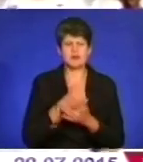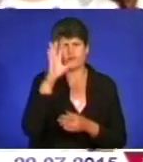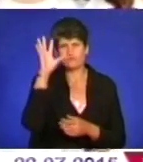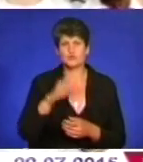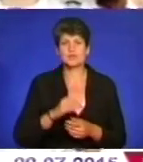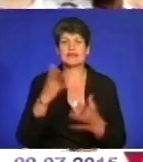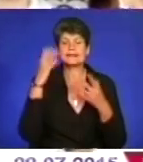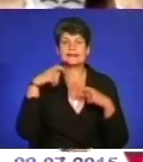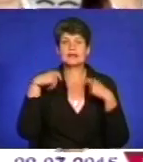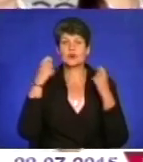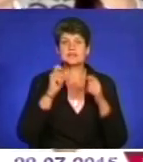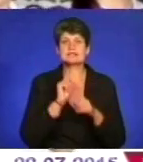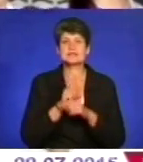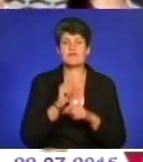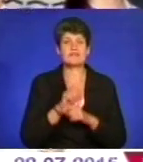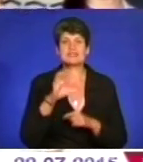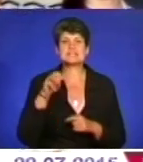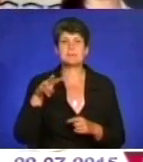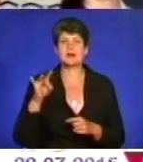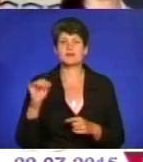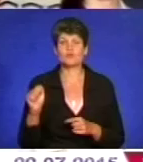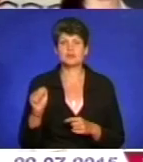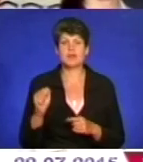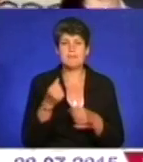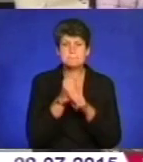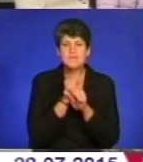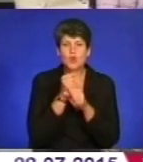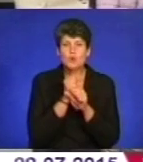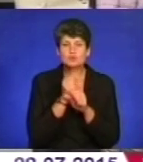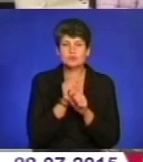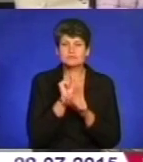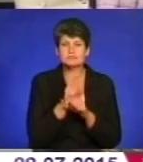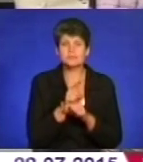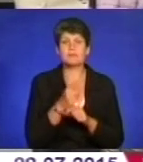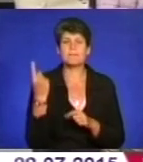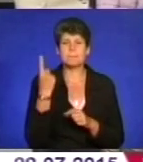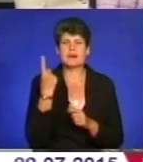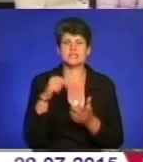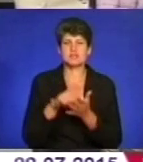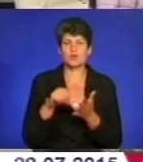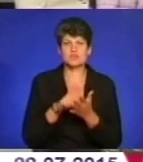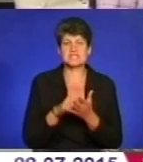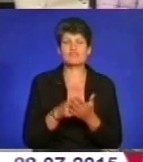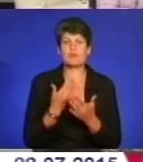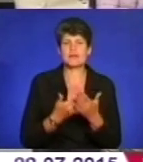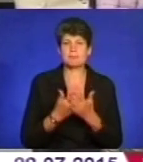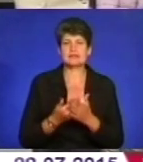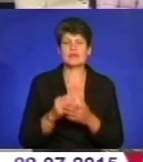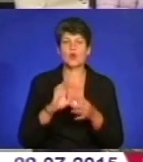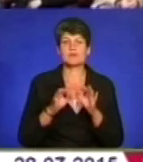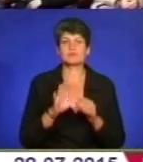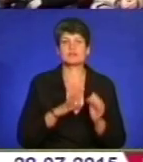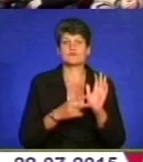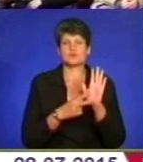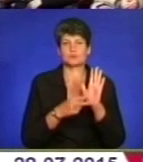на день народження замовляв не смартфони, як інші діти, а мікроскоп. Перша участь Івана Блащака у предметних олімпіадах почалася 7